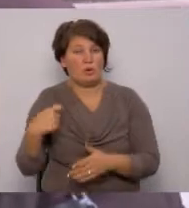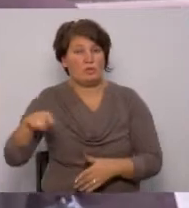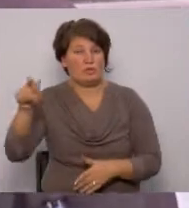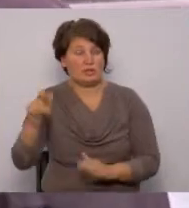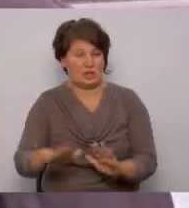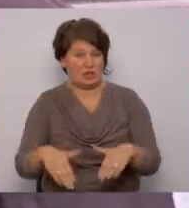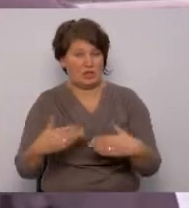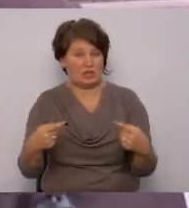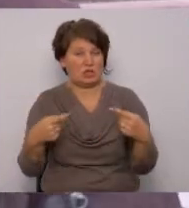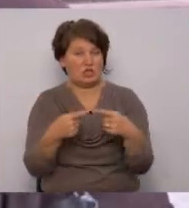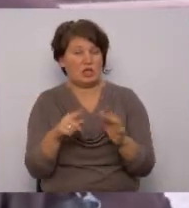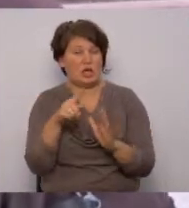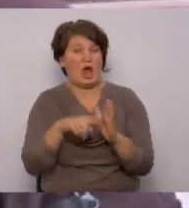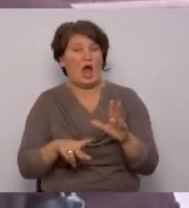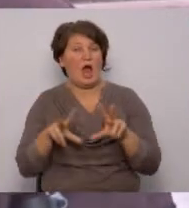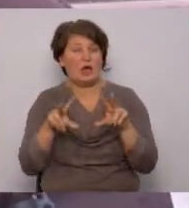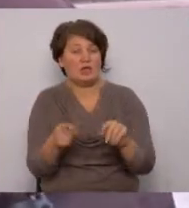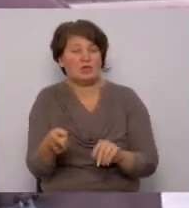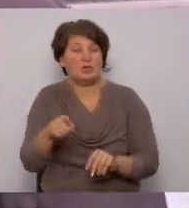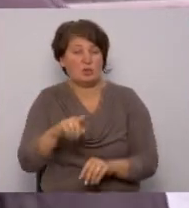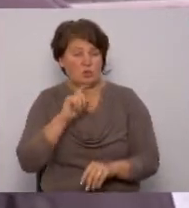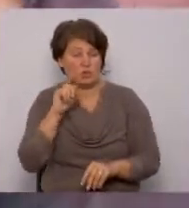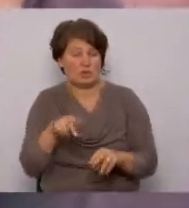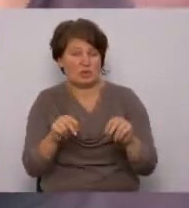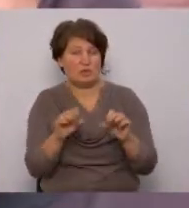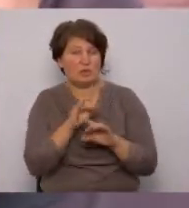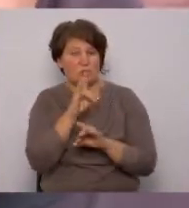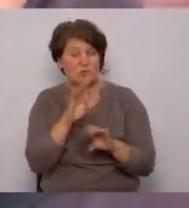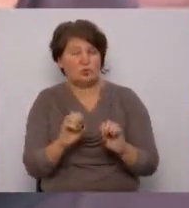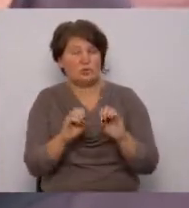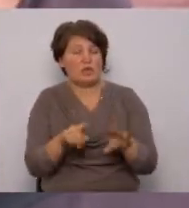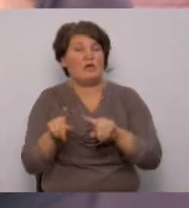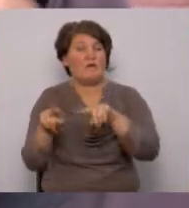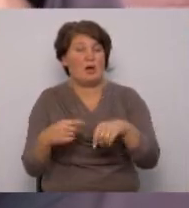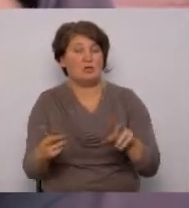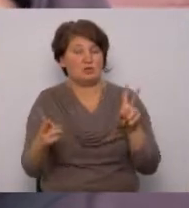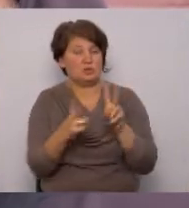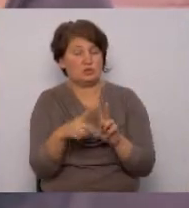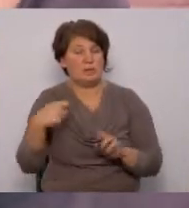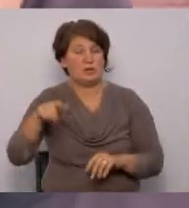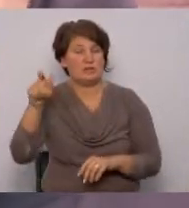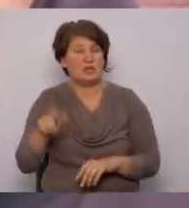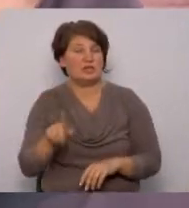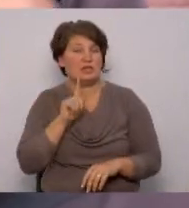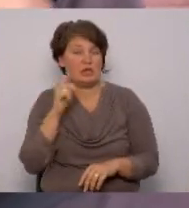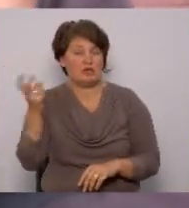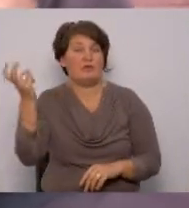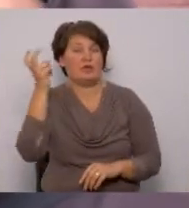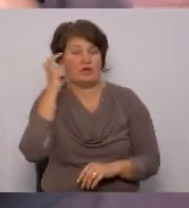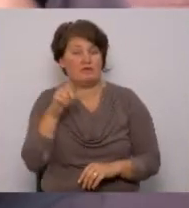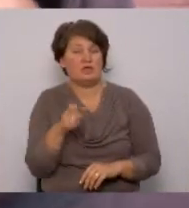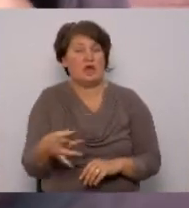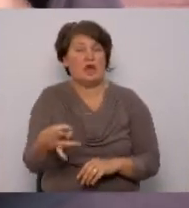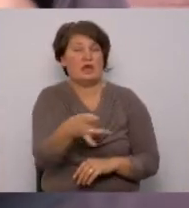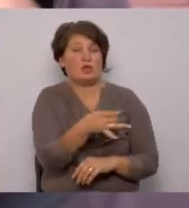дати чіткі гарантії того, що українські землі не будуть здані. Ми вимагаємо зустрічі президента Зеленського в Києві з